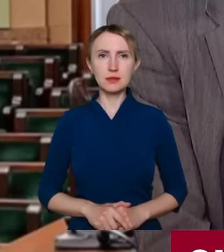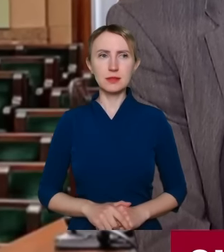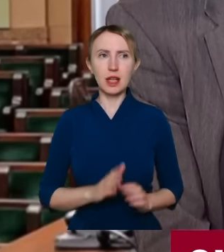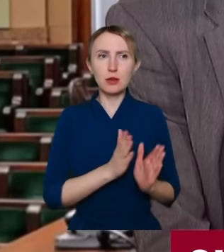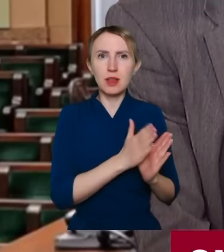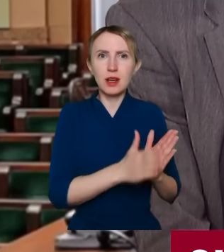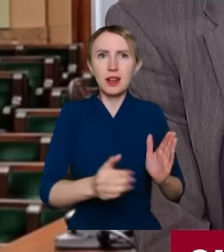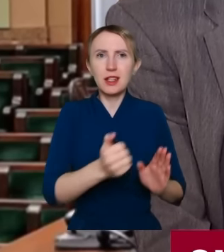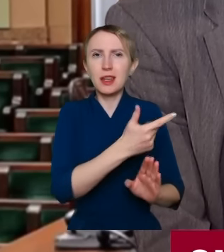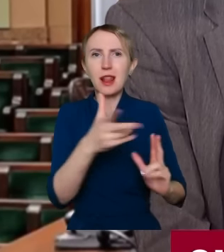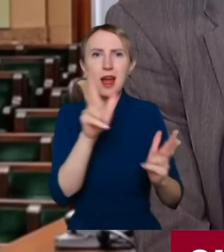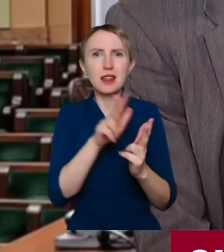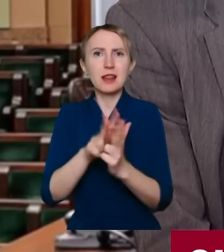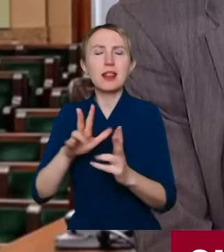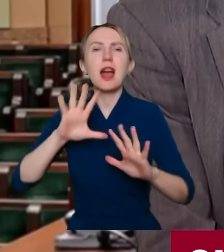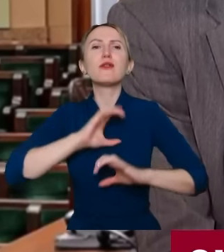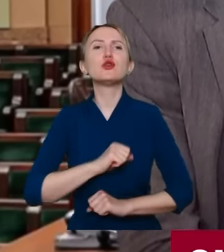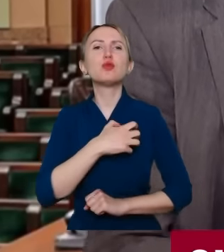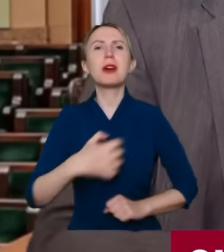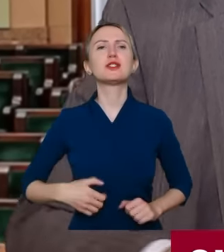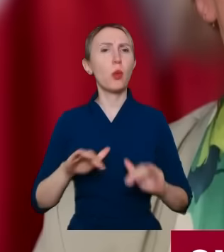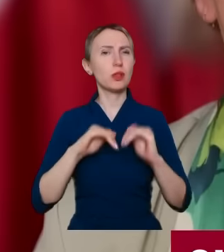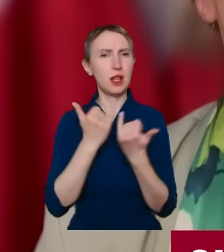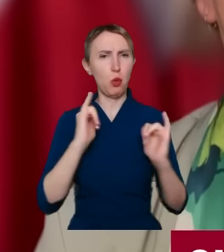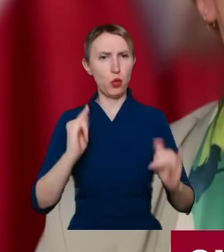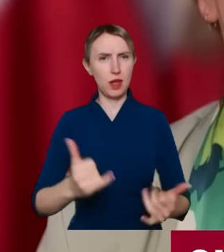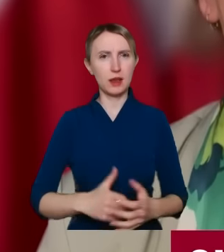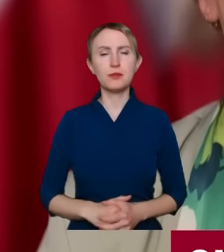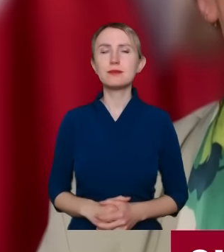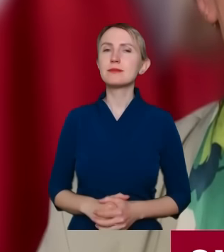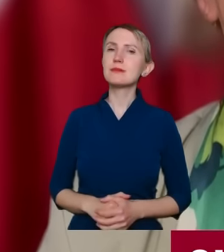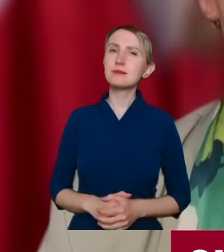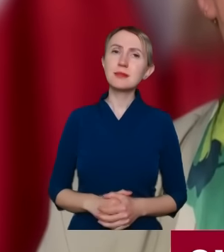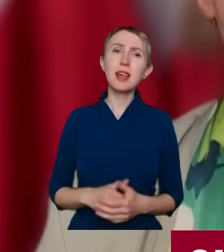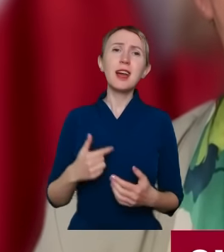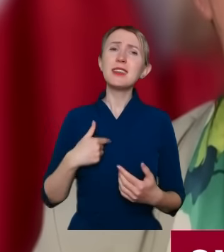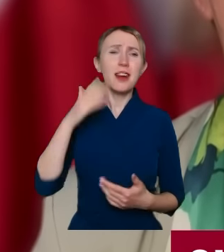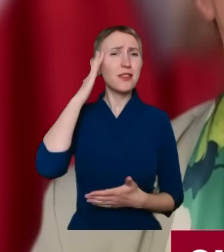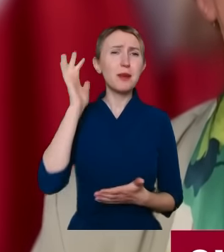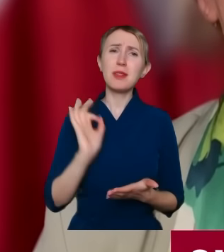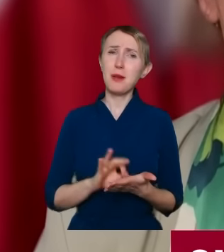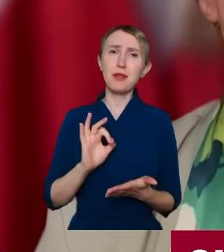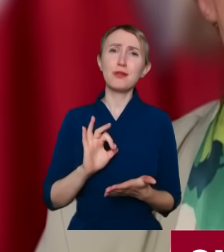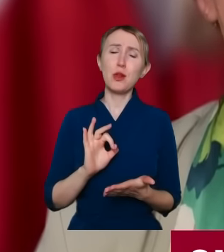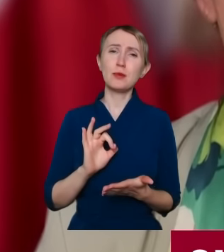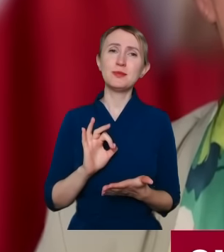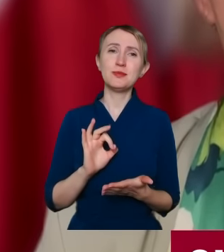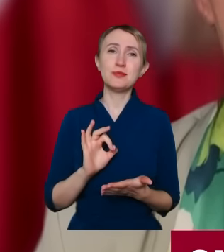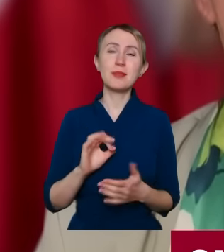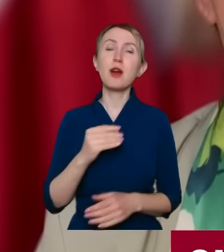ciosów politycznych wytrzymuje Marszałek Sejmu Panie redaktorze ja nie mam wątpliwości że